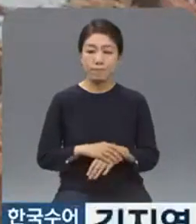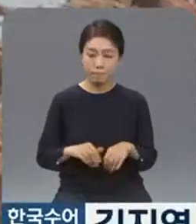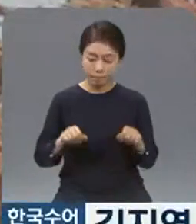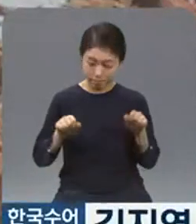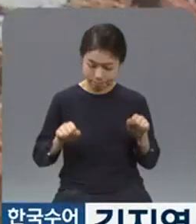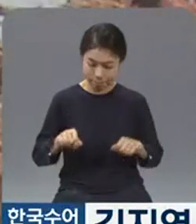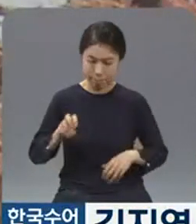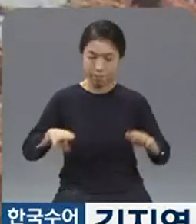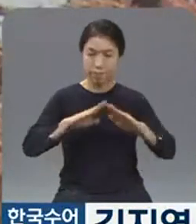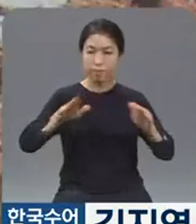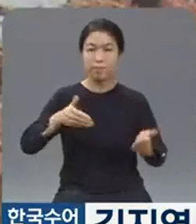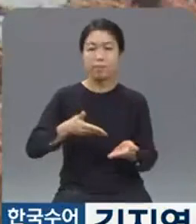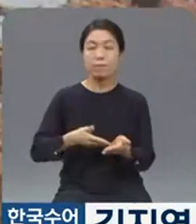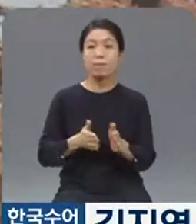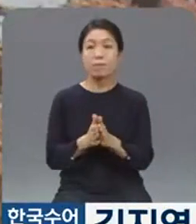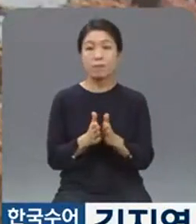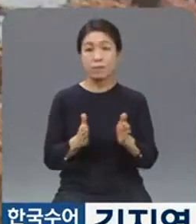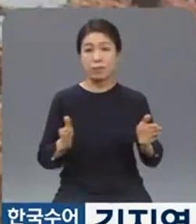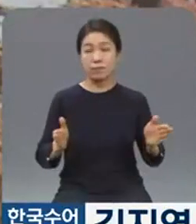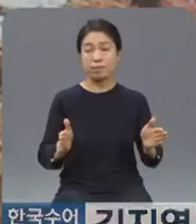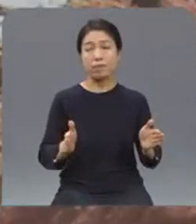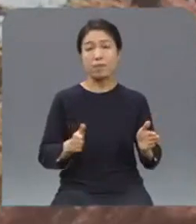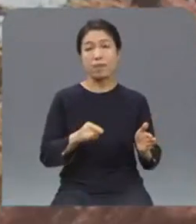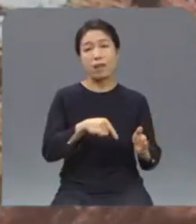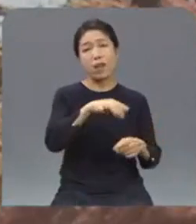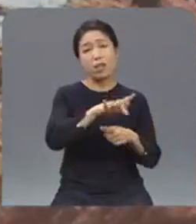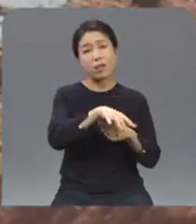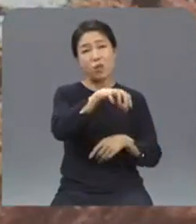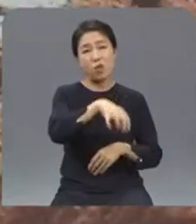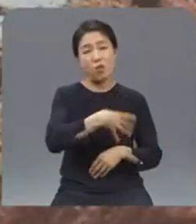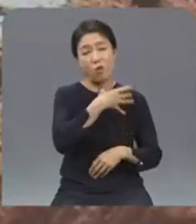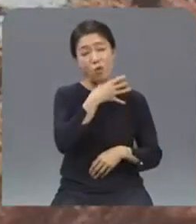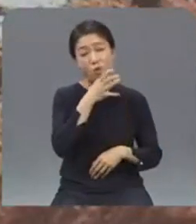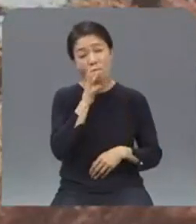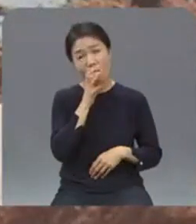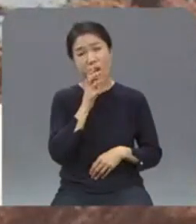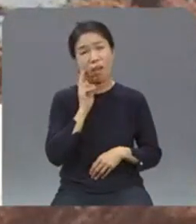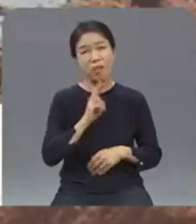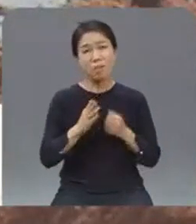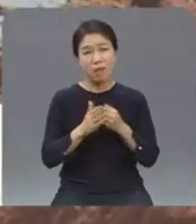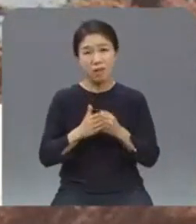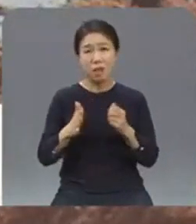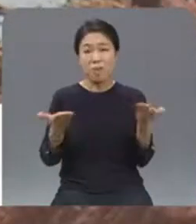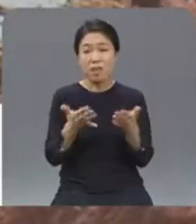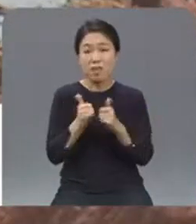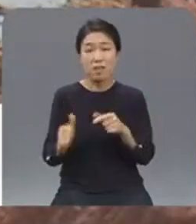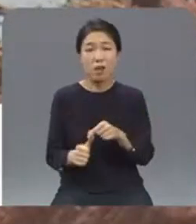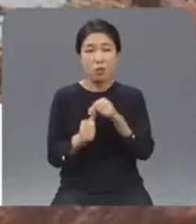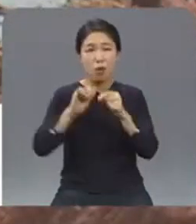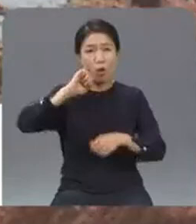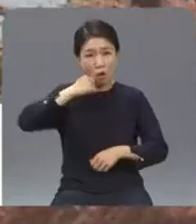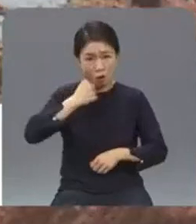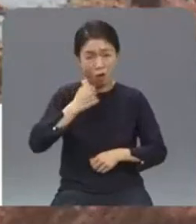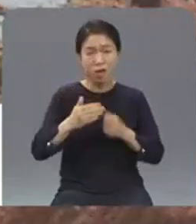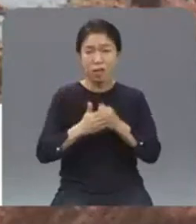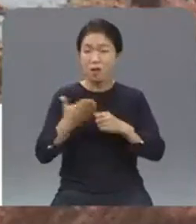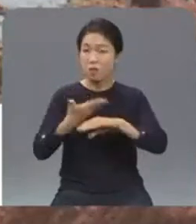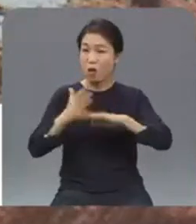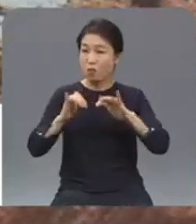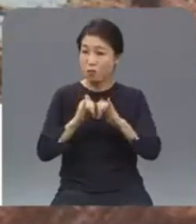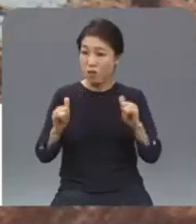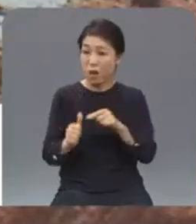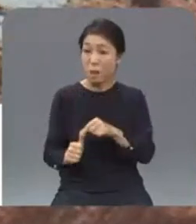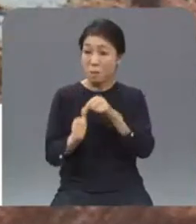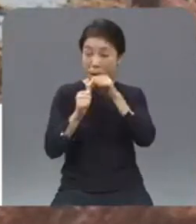안녕하십니까. 계속해서 광주 전남권 뉴스입니다. 심각한 고령화로 일손 구하기가 힘들어진 농촌 지역에서 외국인 노동자들은 이제